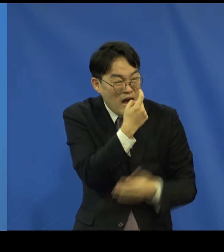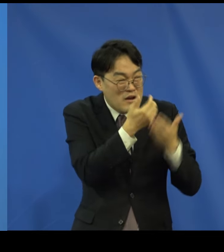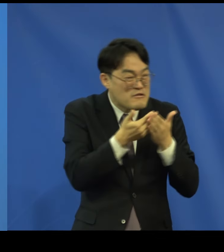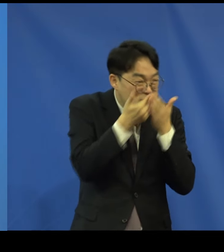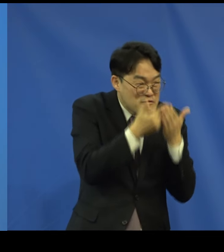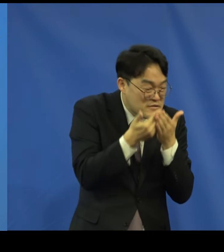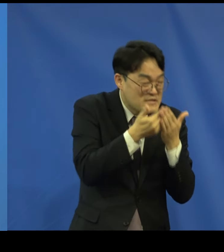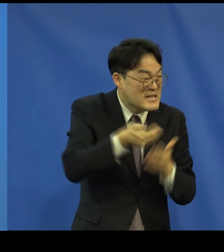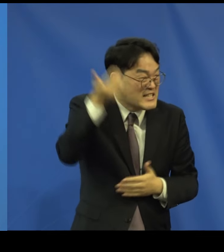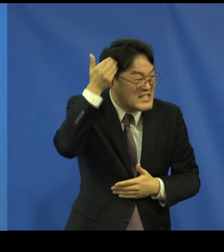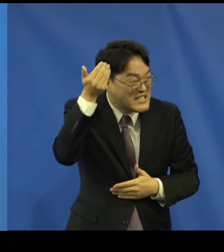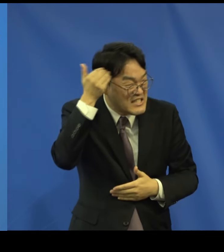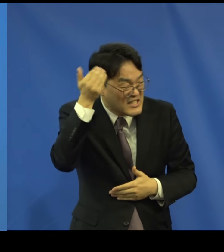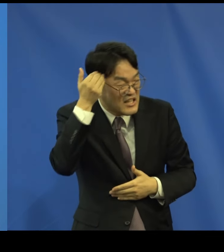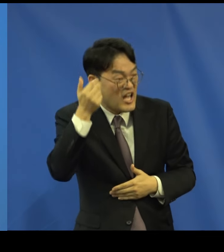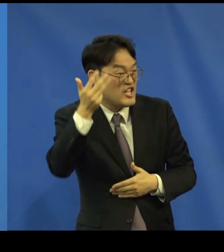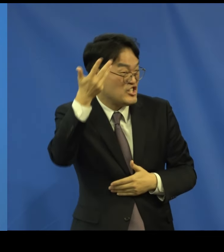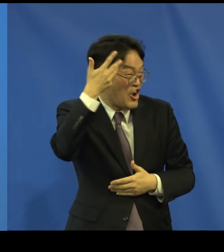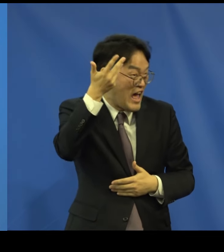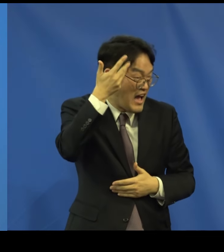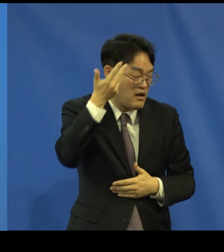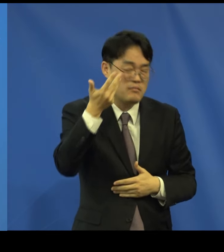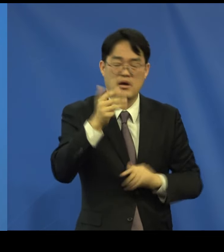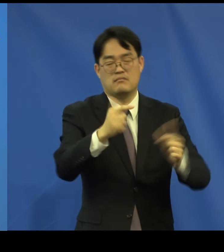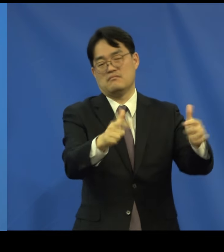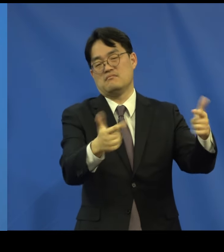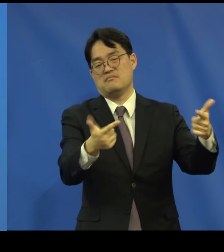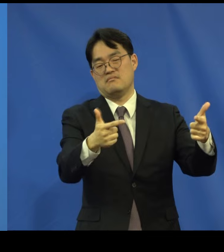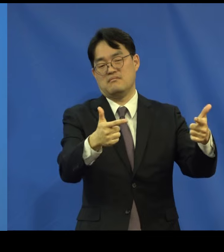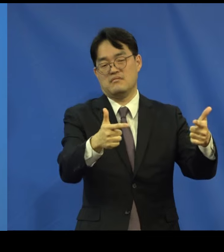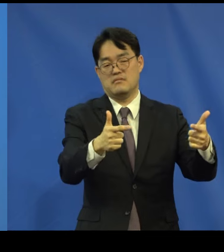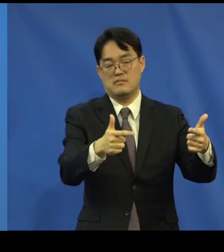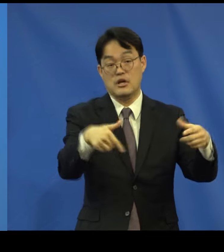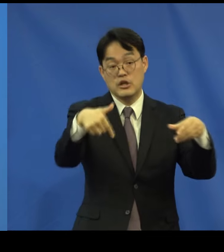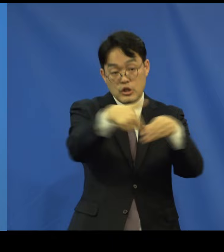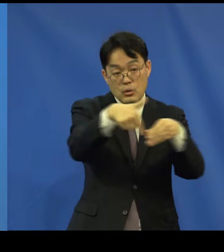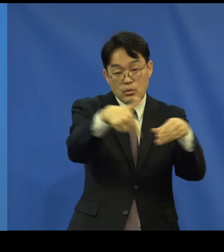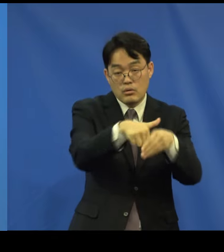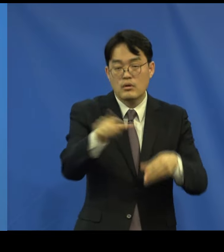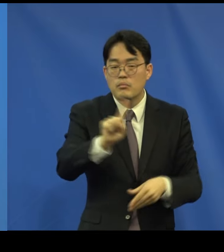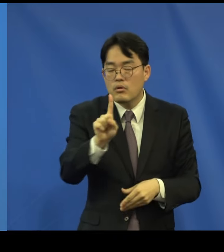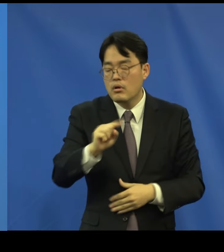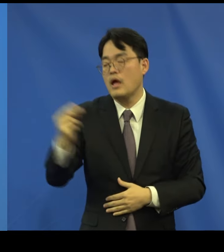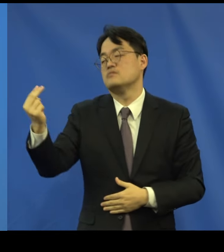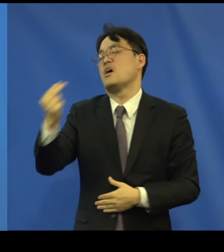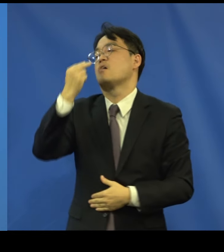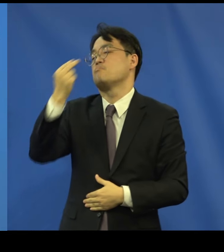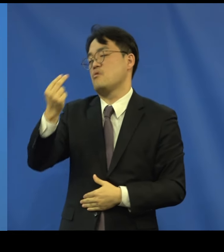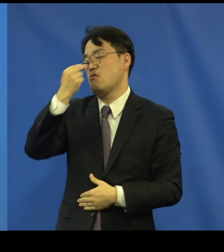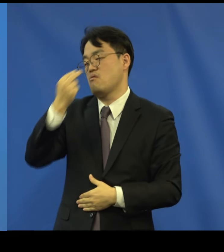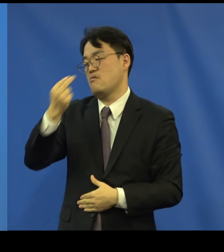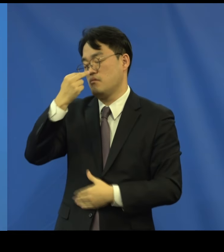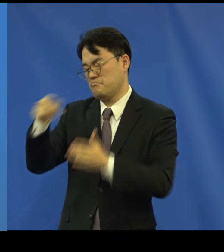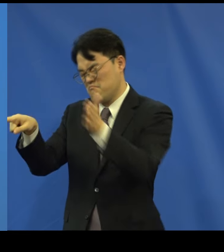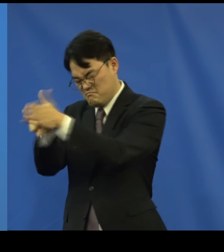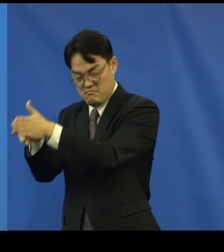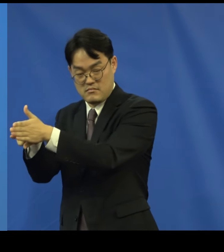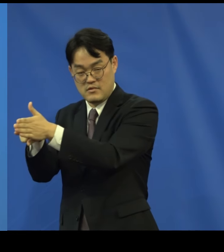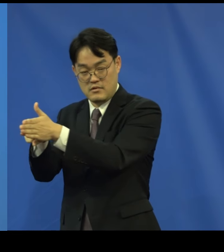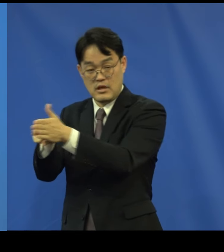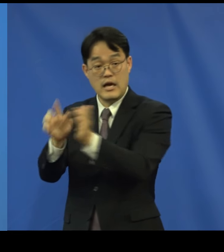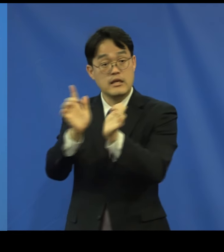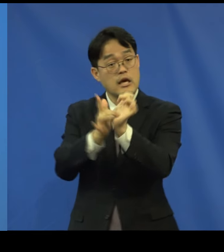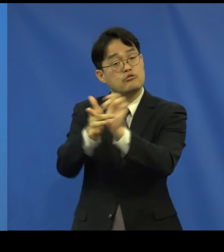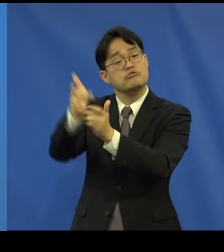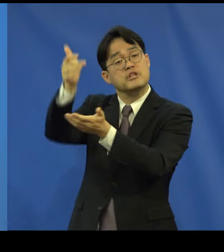예수 안에 생명이 있고 예수 밖에는 생명이 없다. 그래서 예수 그리스도는 유일한 구원의 길이요, 그리고